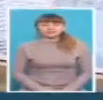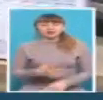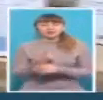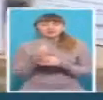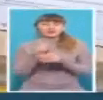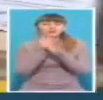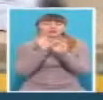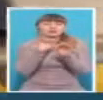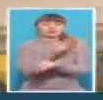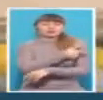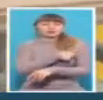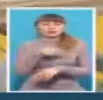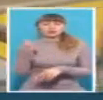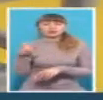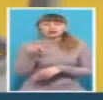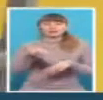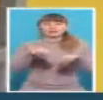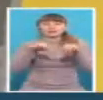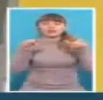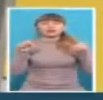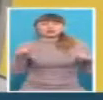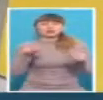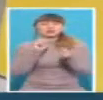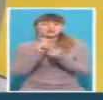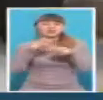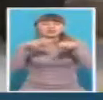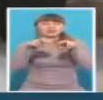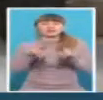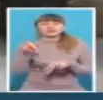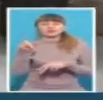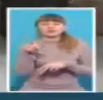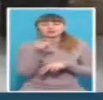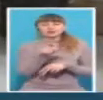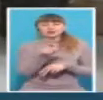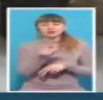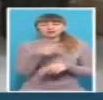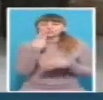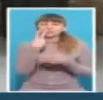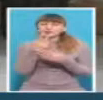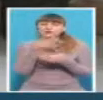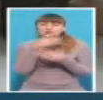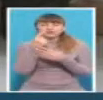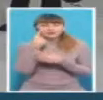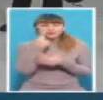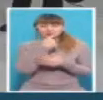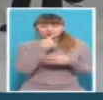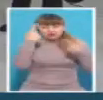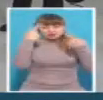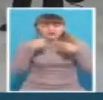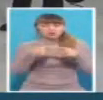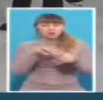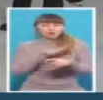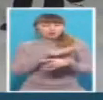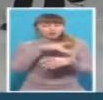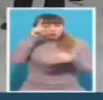Сала мамандарымен кездесіп, қазіргі мүмкіндіктерді көзбен көрген мәжілісмендер көшпелі отырыс өткізді. Онда қорғаныс өнеркәсібін заңнамалық